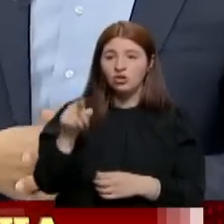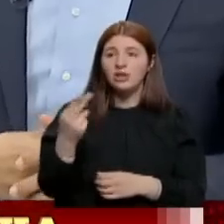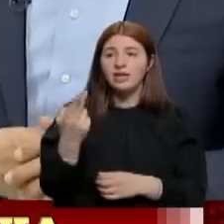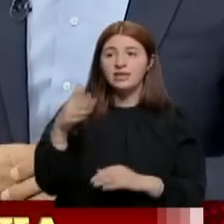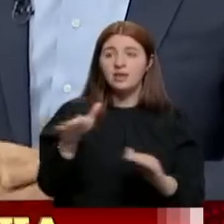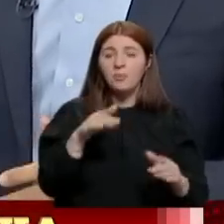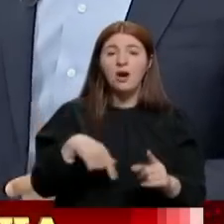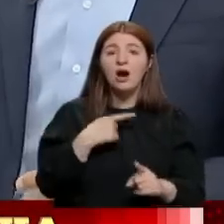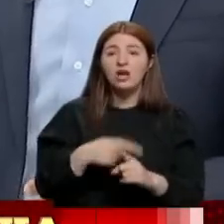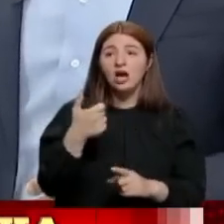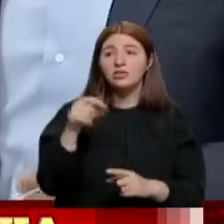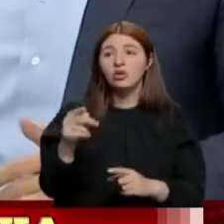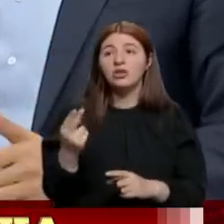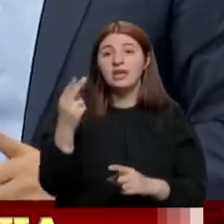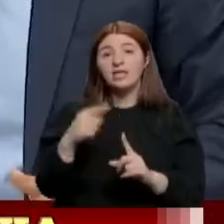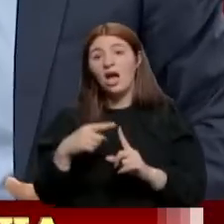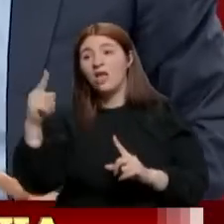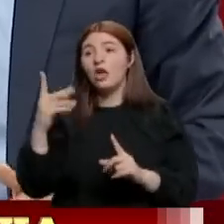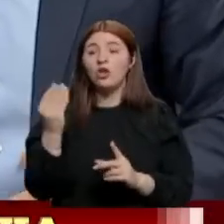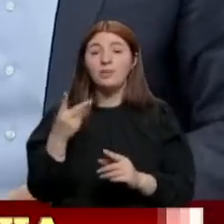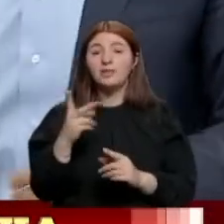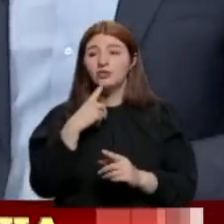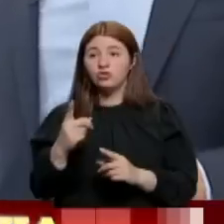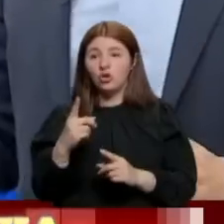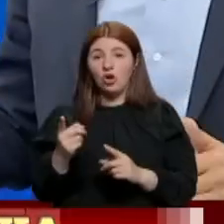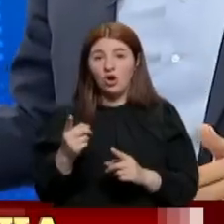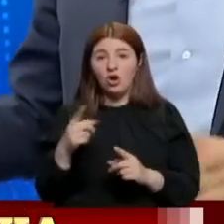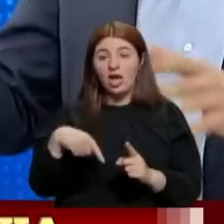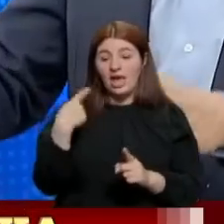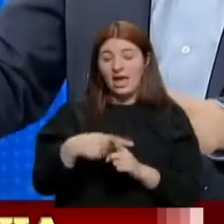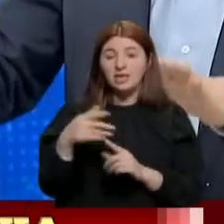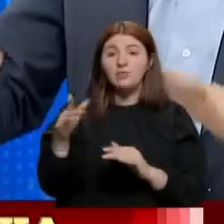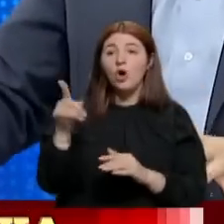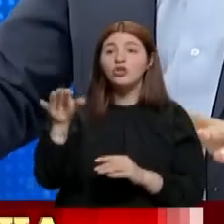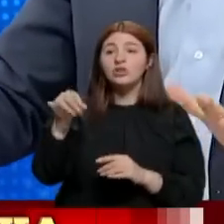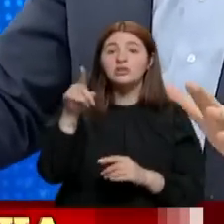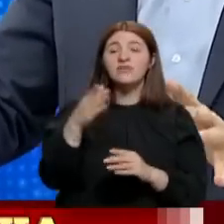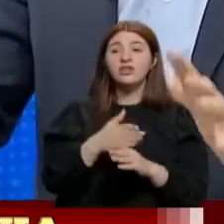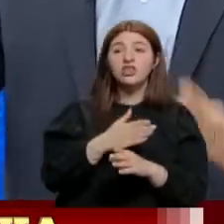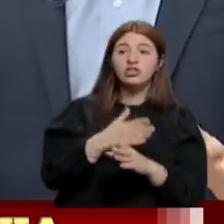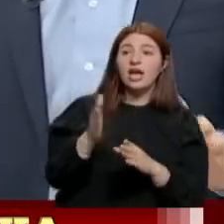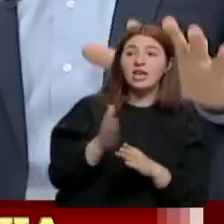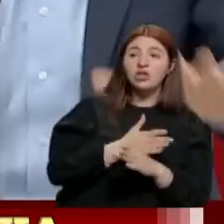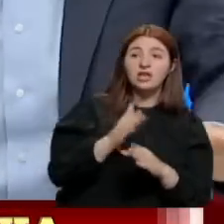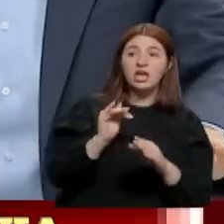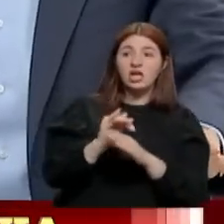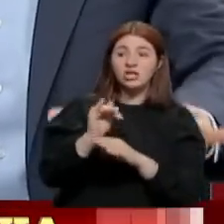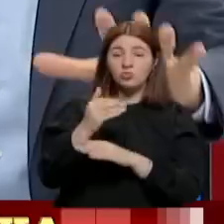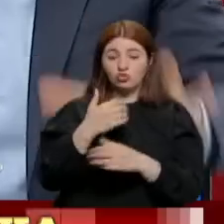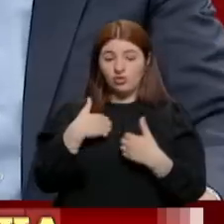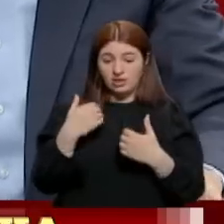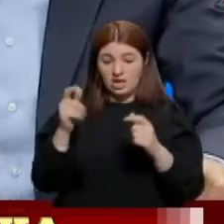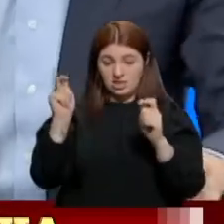7.7'lik depremin artçıları 6.7'ye kadar olabilir diyor. Tetiklenecek depremler. O noktada siz yurttaşlarınızın eşyalarını, yaşam